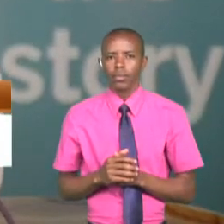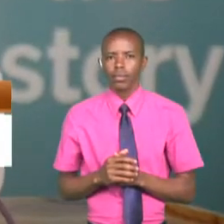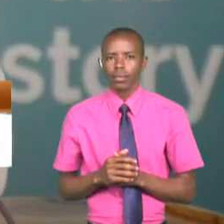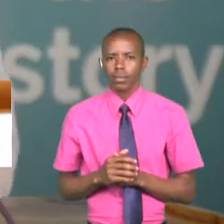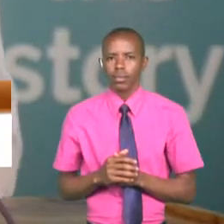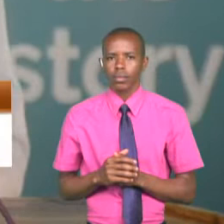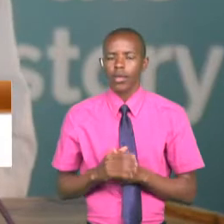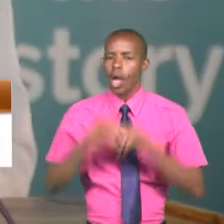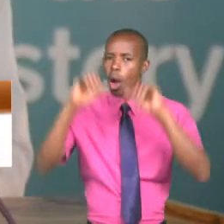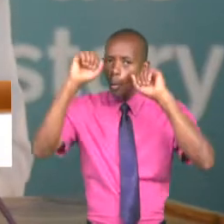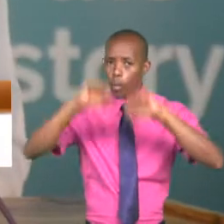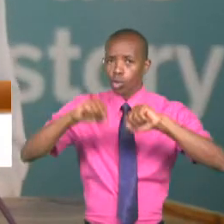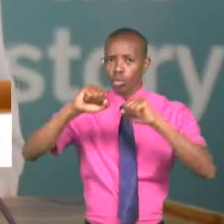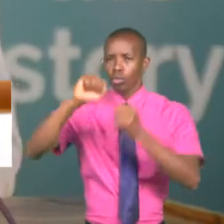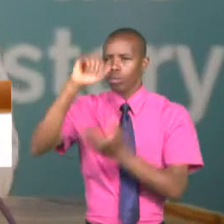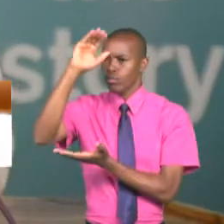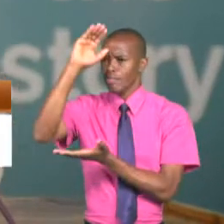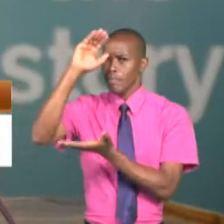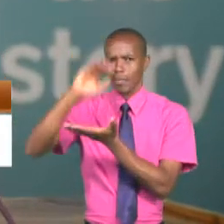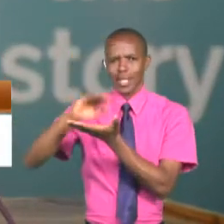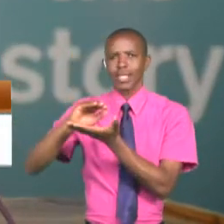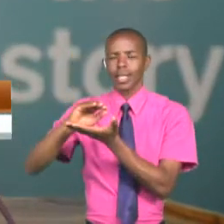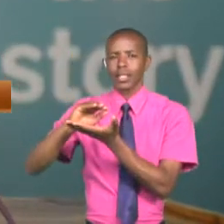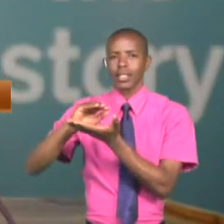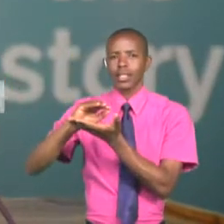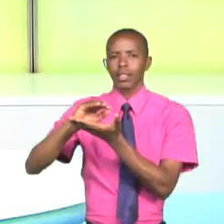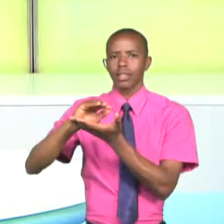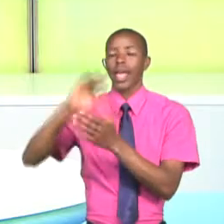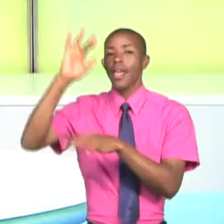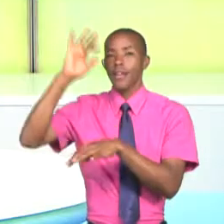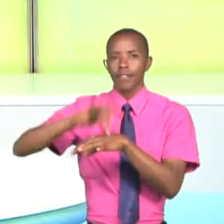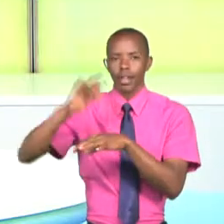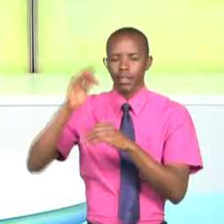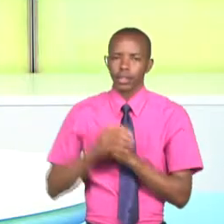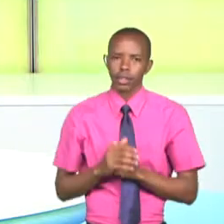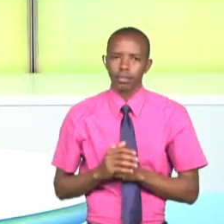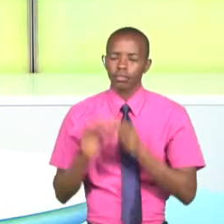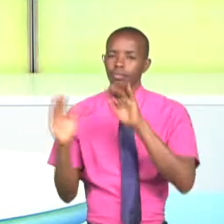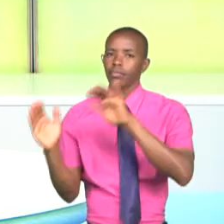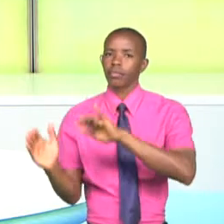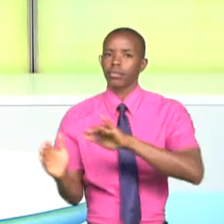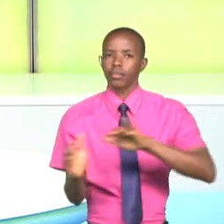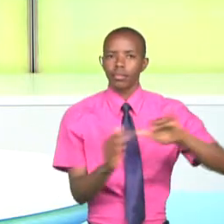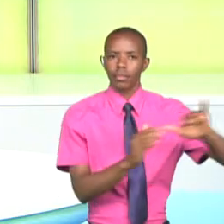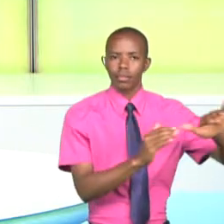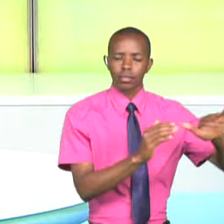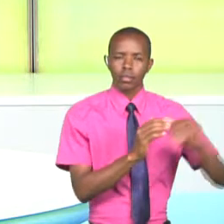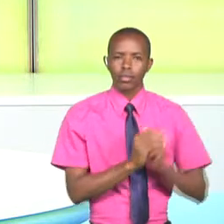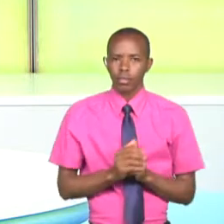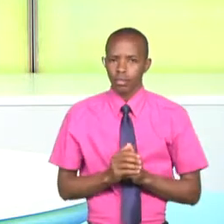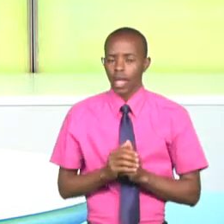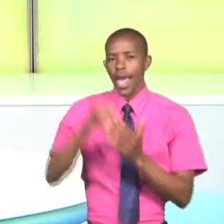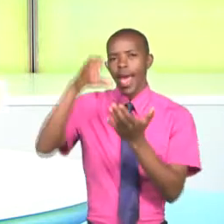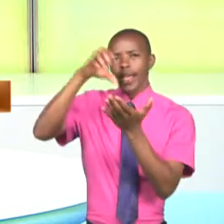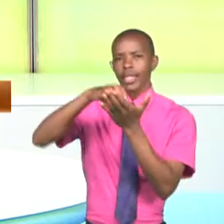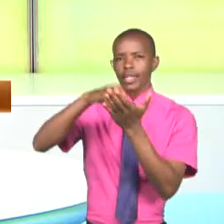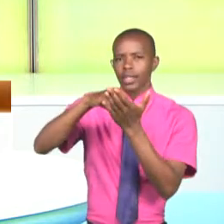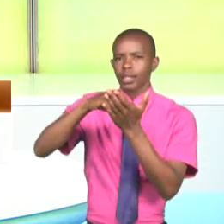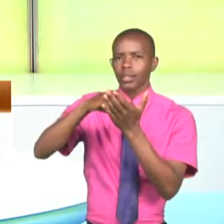we can mitigate the effects. Mbali na hayo, mtazamaji, kesi ambazo